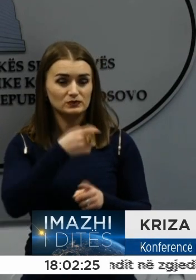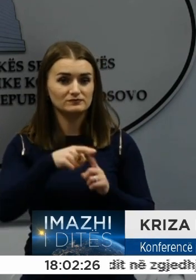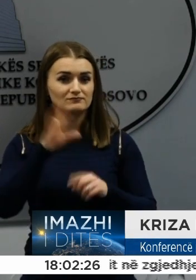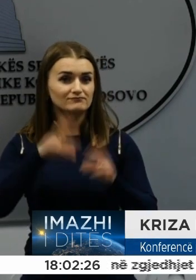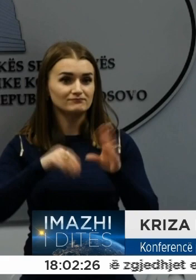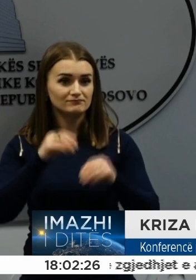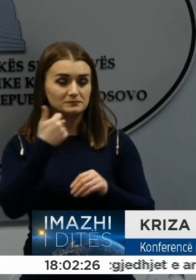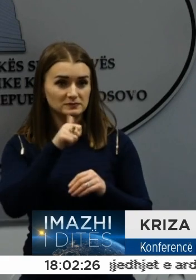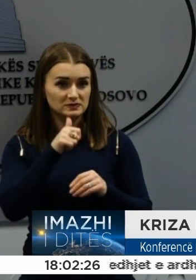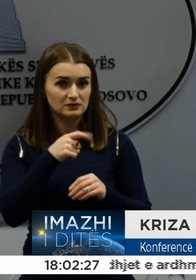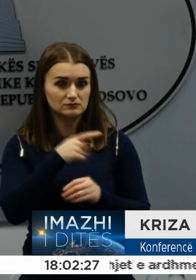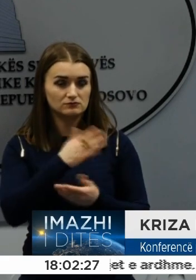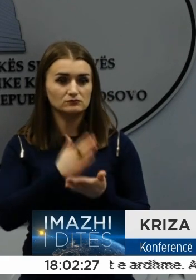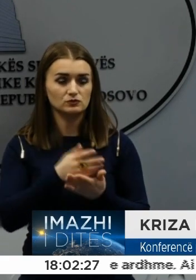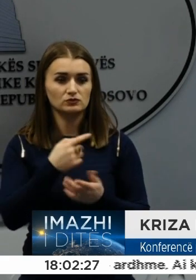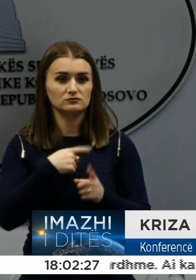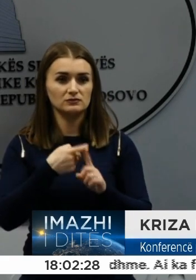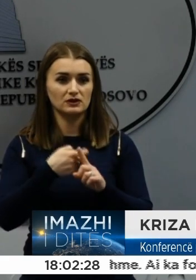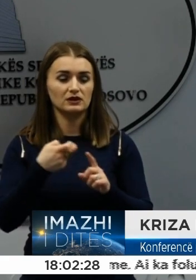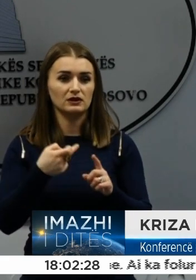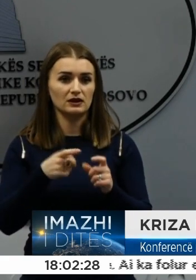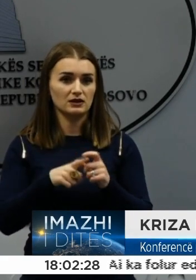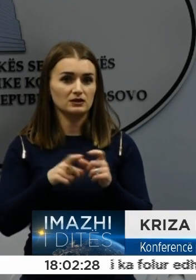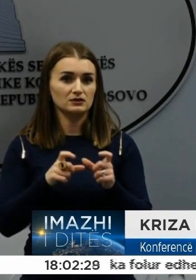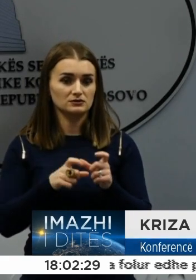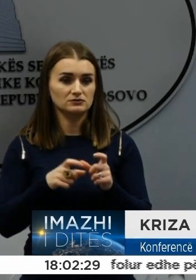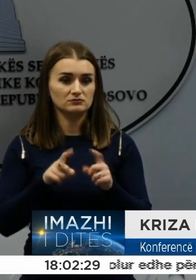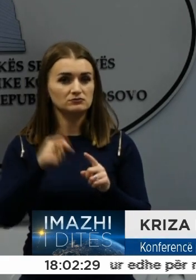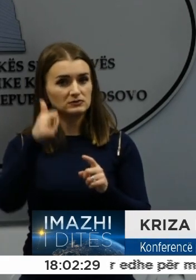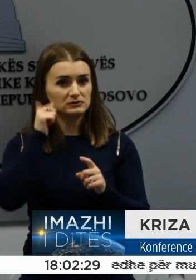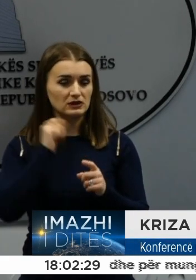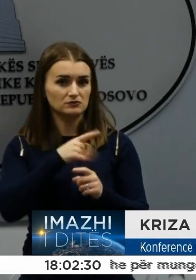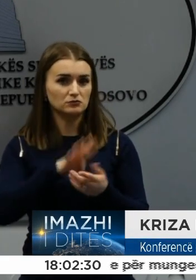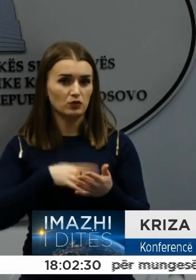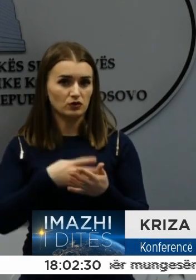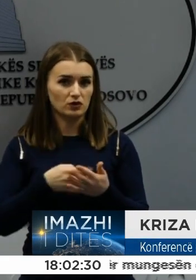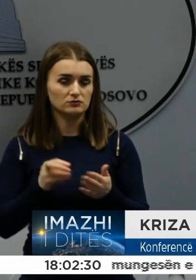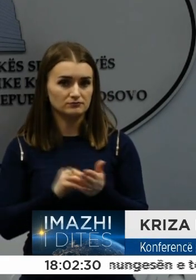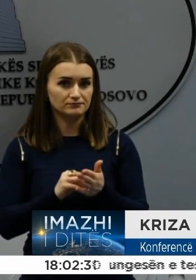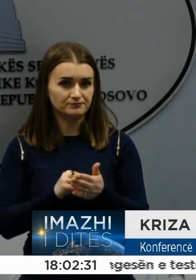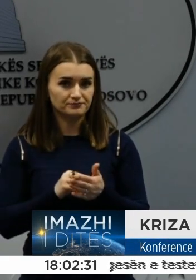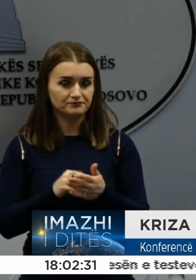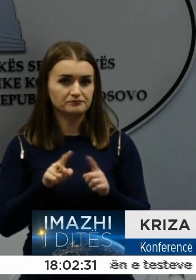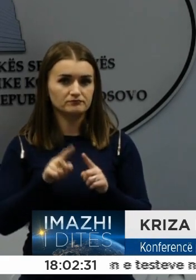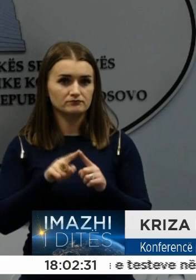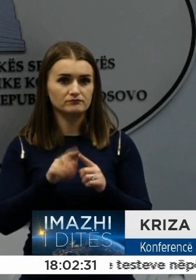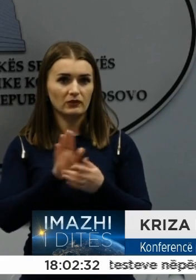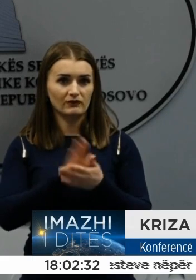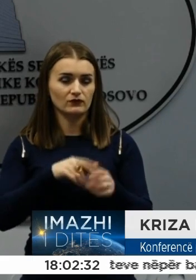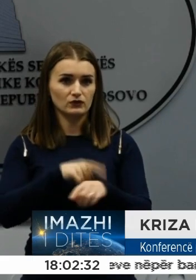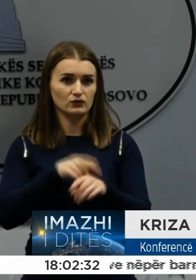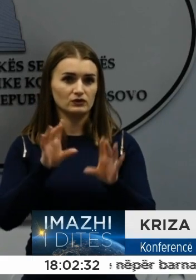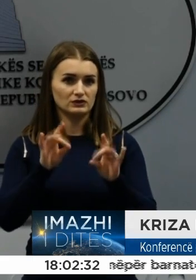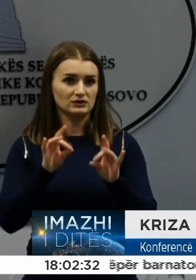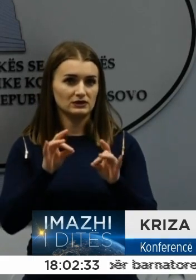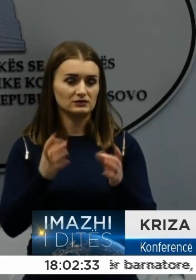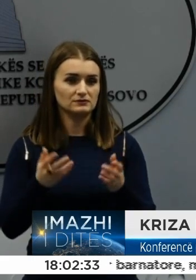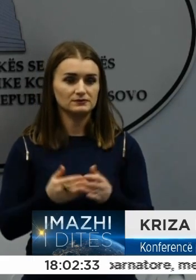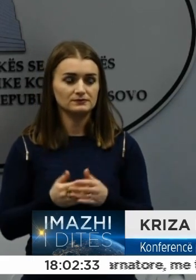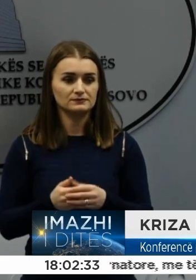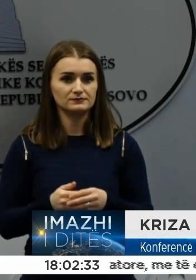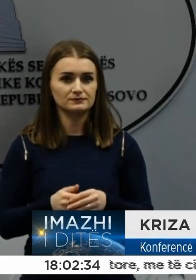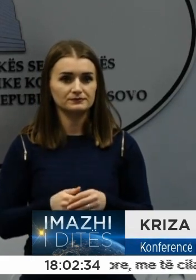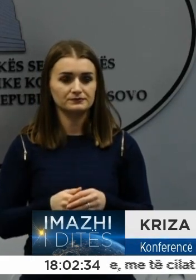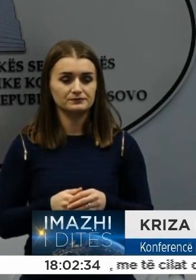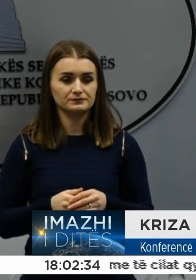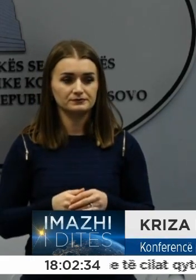të këtë një program ditën e dje, ka fillu dikon tri orës 10, po më qenë se ka qenë dita parë, mënyra realizimit nuk ka qenë